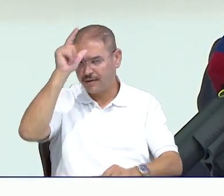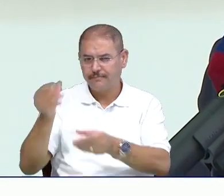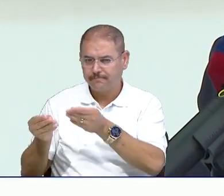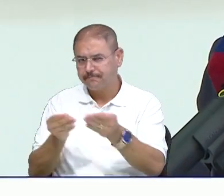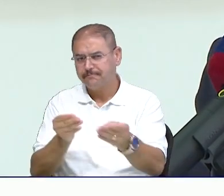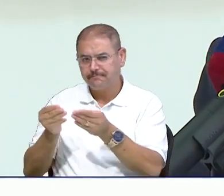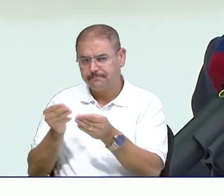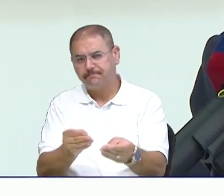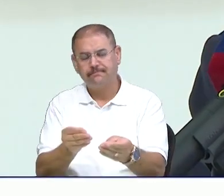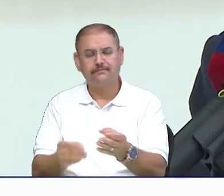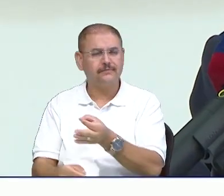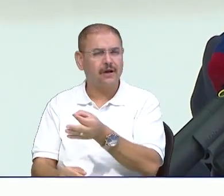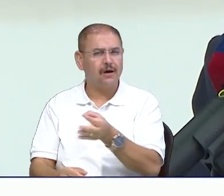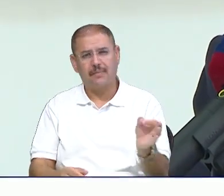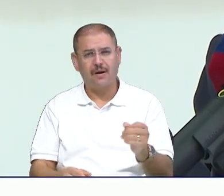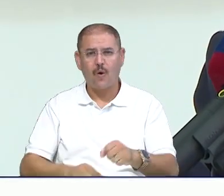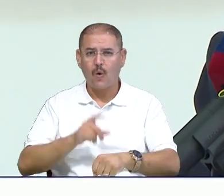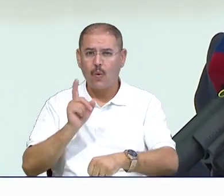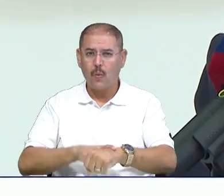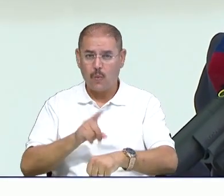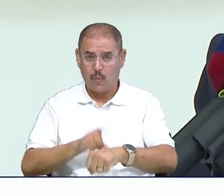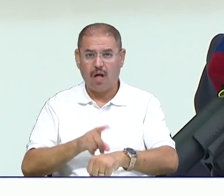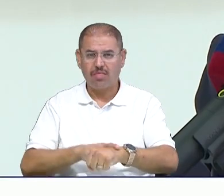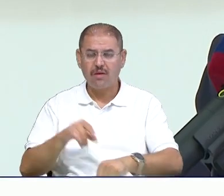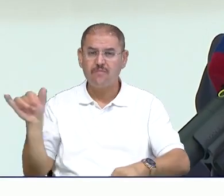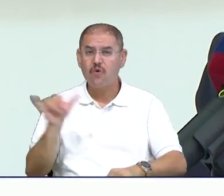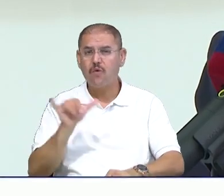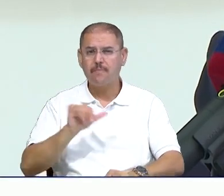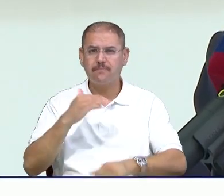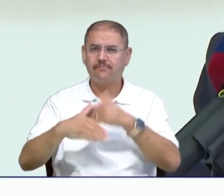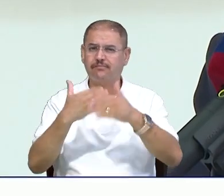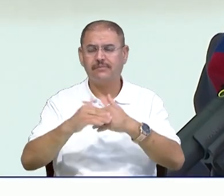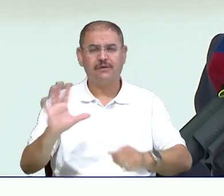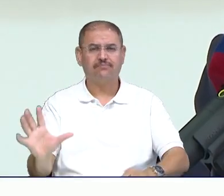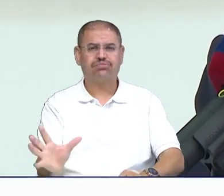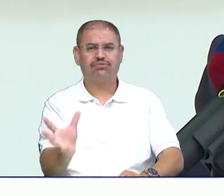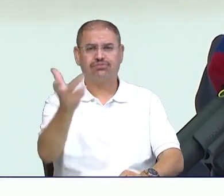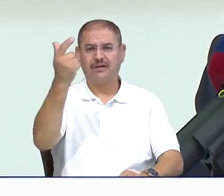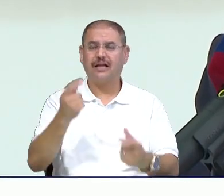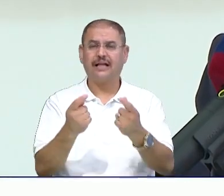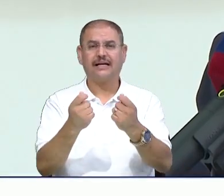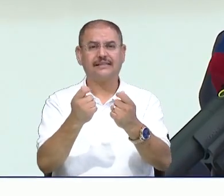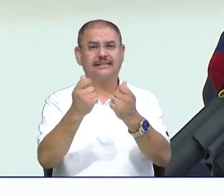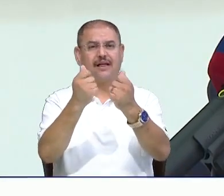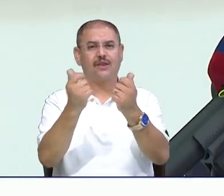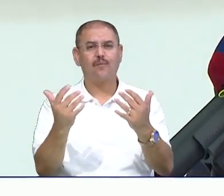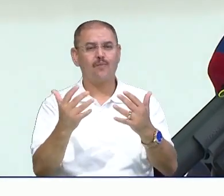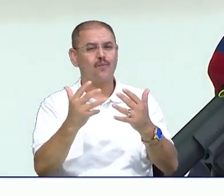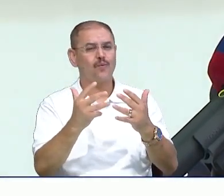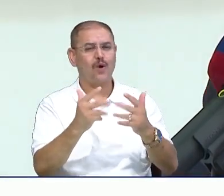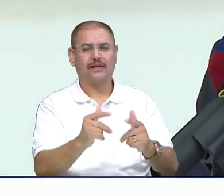وبما يساهم بمرور الوقت في نمو وتطوير نموذج اقتصادي يتناسب مع حالتنا،